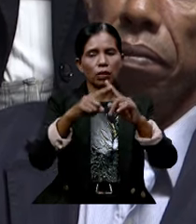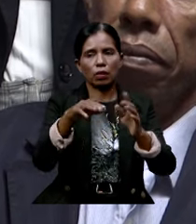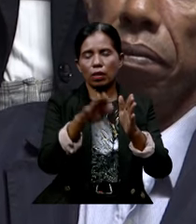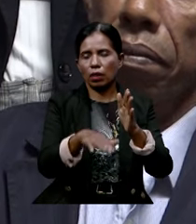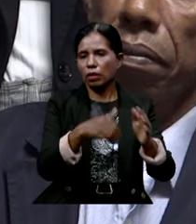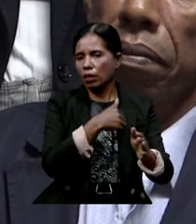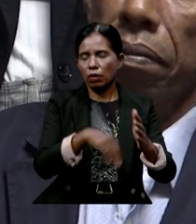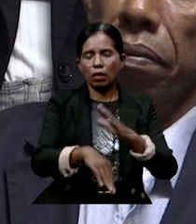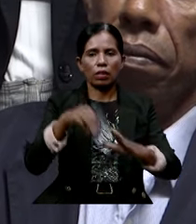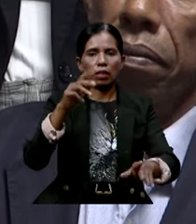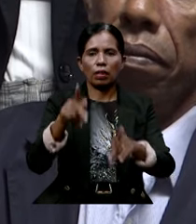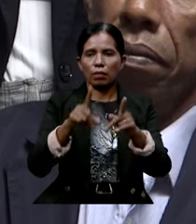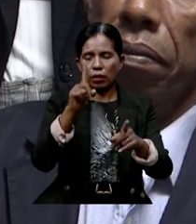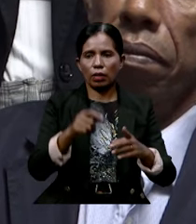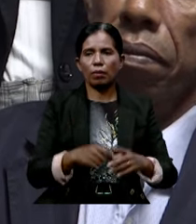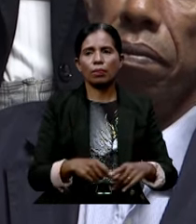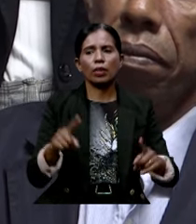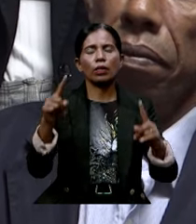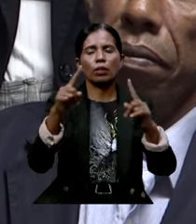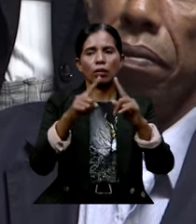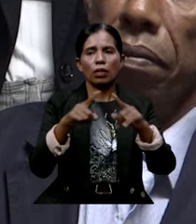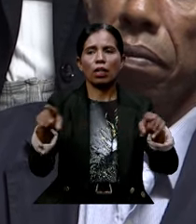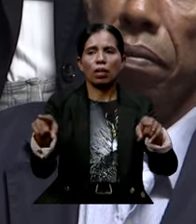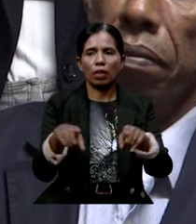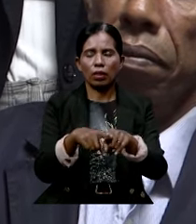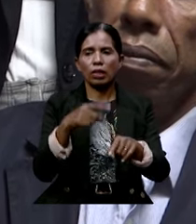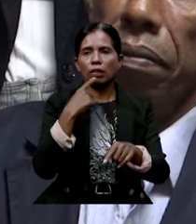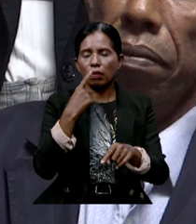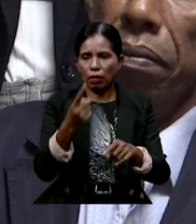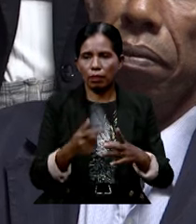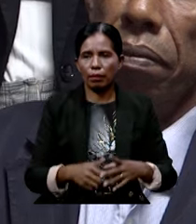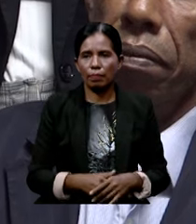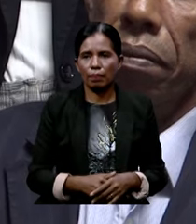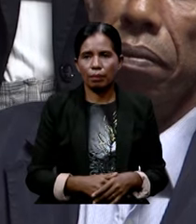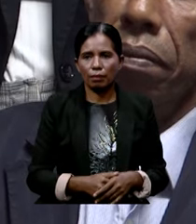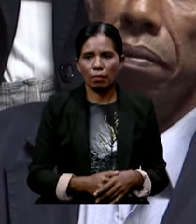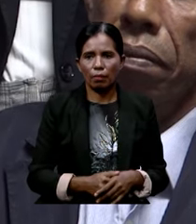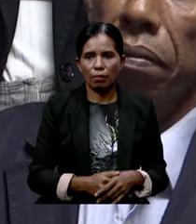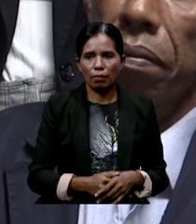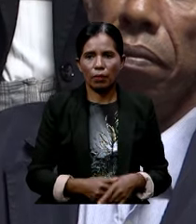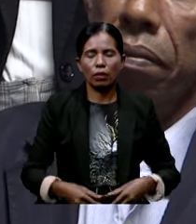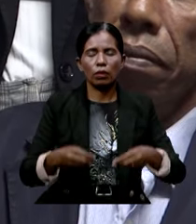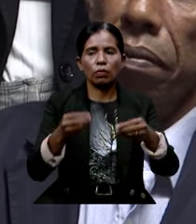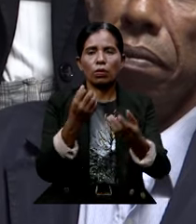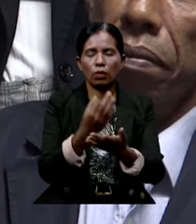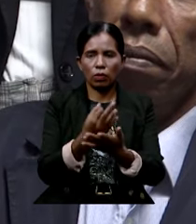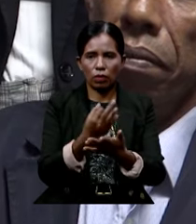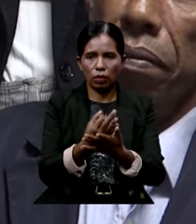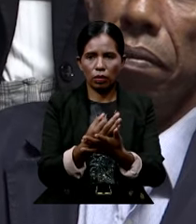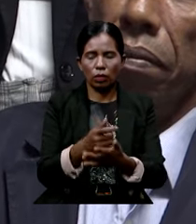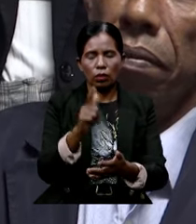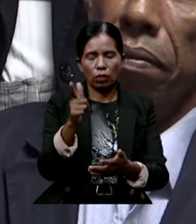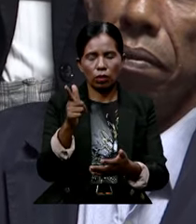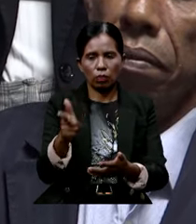emaida bazia filafali bahane sang katak dihan atau fo osan dinti mil